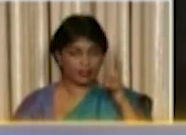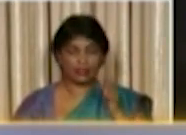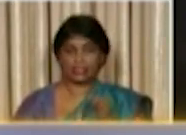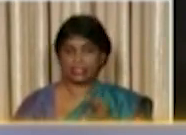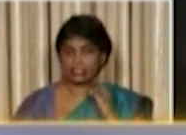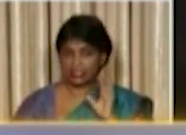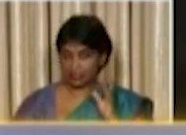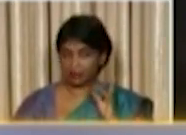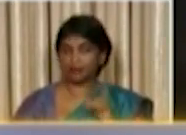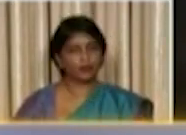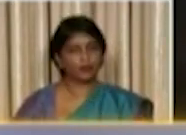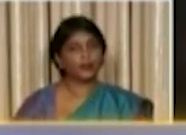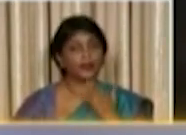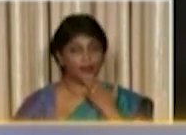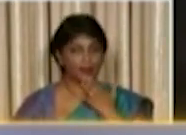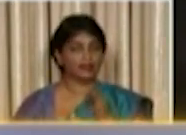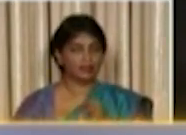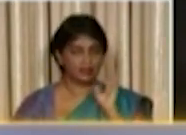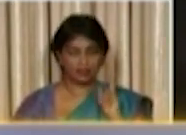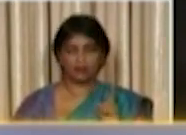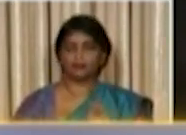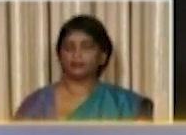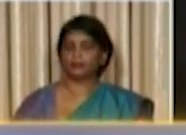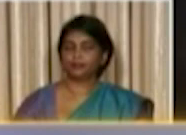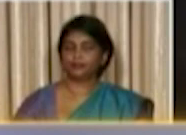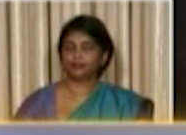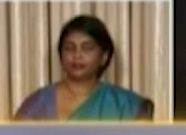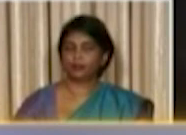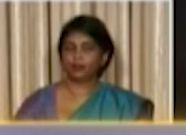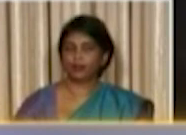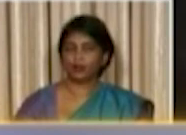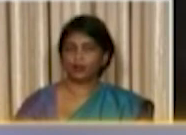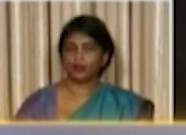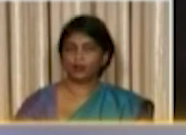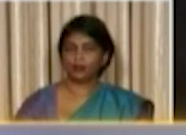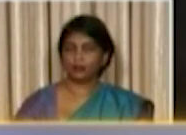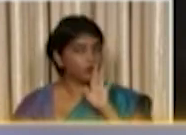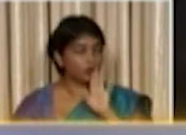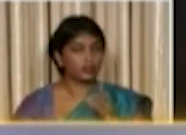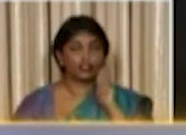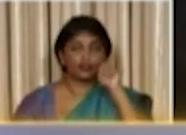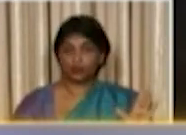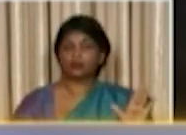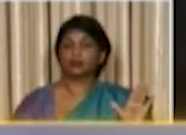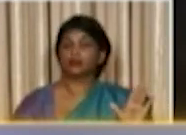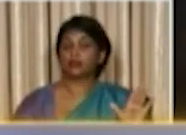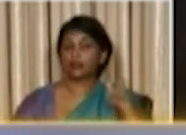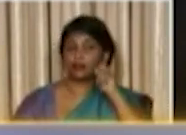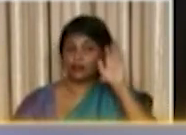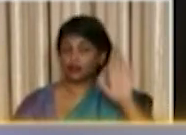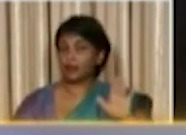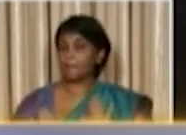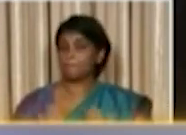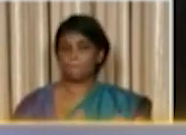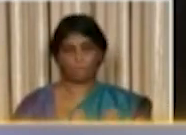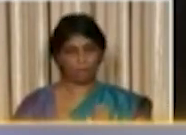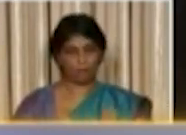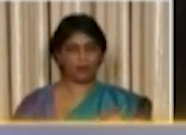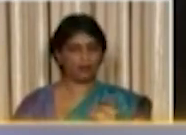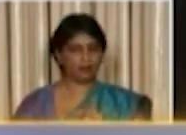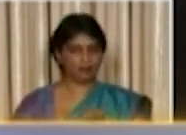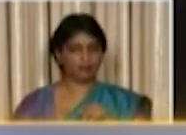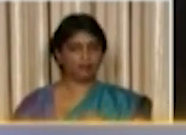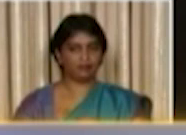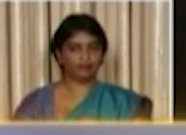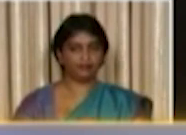ජනාධිපතිවරයා විටක ප්‍රකාශ කරා ඩෙමොක්‍රසි ඉස් ද ගවර්න්මන්ට් ඔෆ් ද පීපල් බයි ද පීපල් ෆෝ ද පීපල්. එතකොට මේකේ ප්‍රජාතන්ත්‍රවාදයේ ප්‍රධාන පුරුකක්